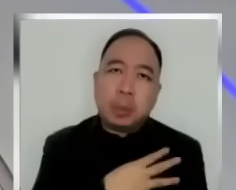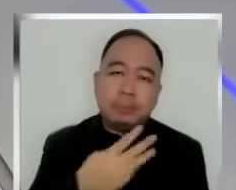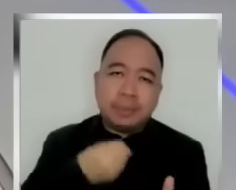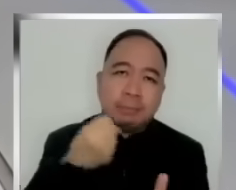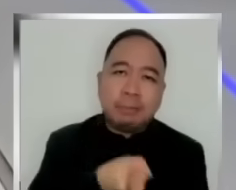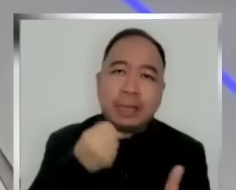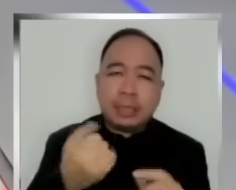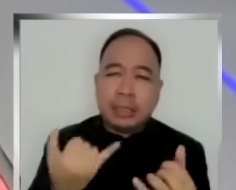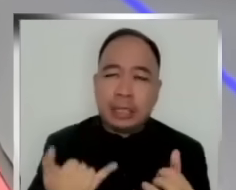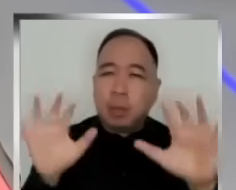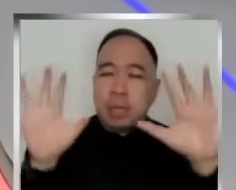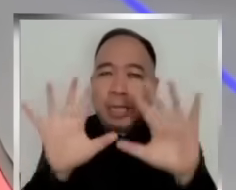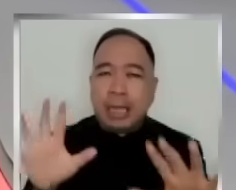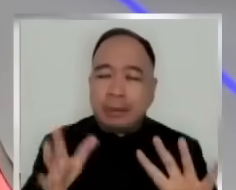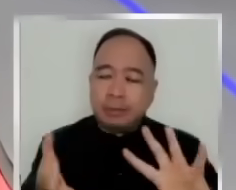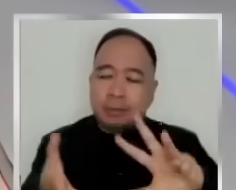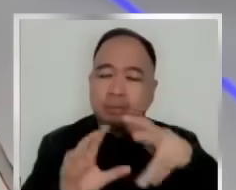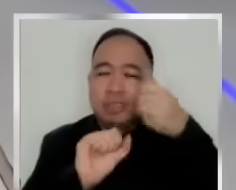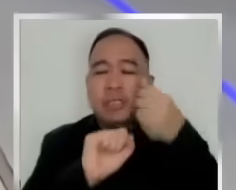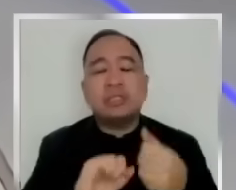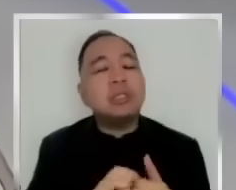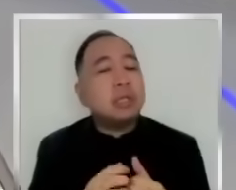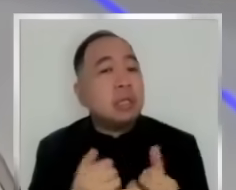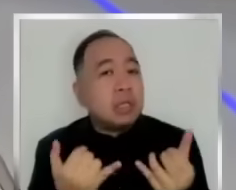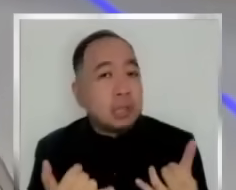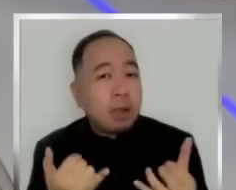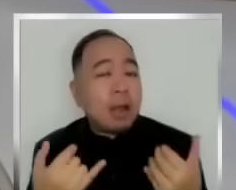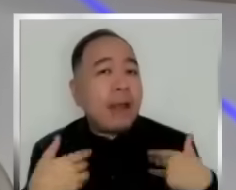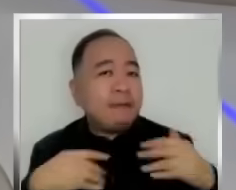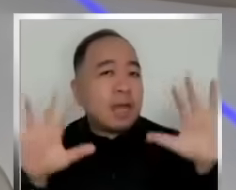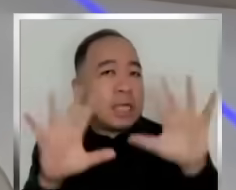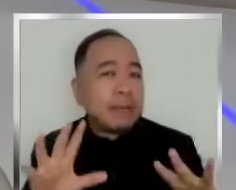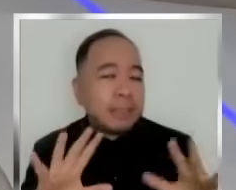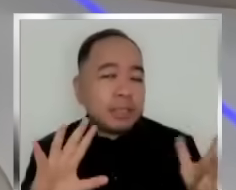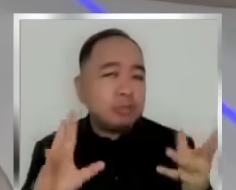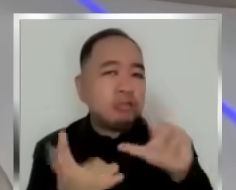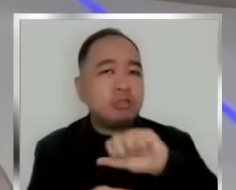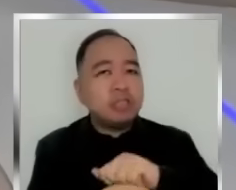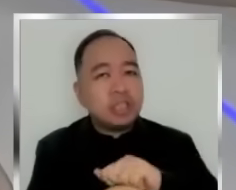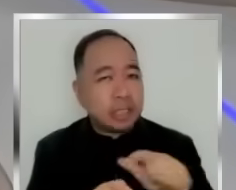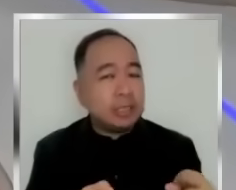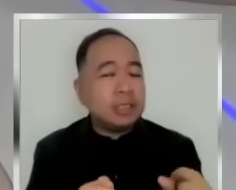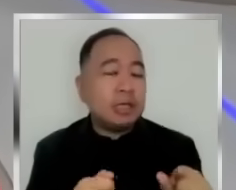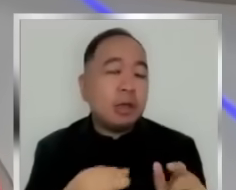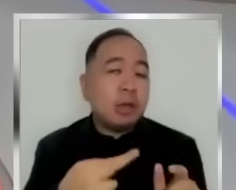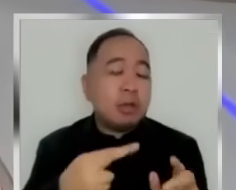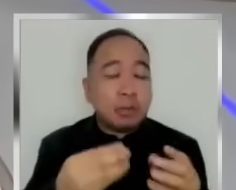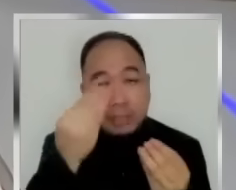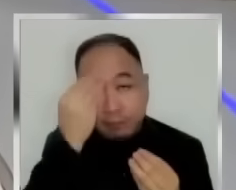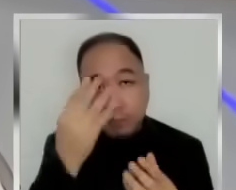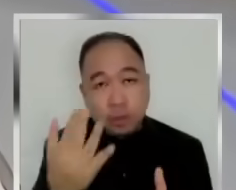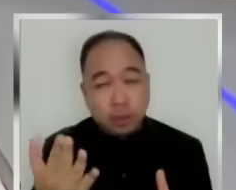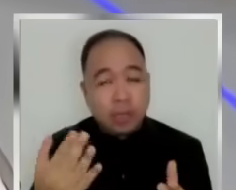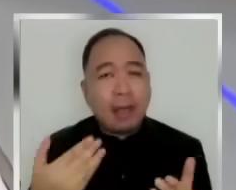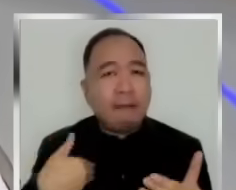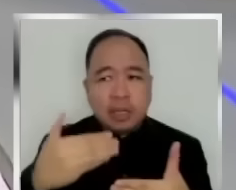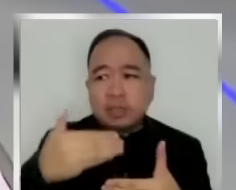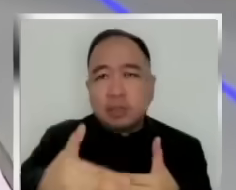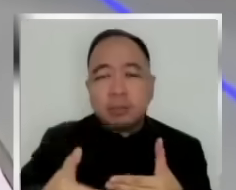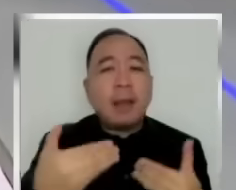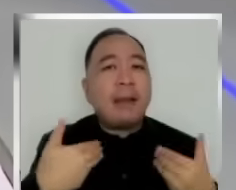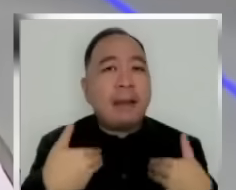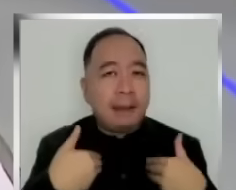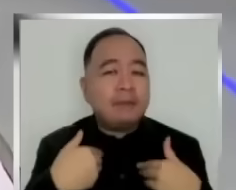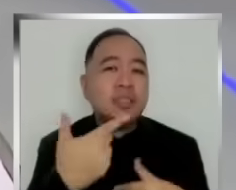At para sa ating Climate Change Special Report Series, tampok muli ang isang ulat mula sa GMA Integrated News Weather Center.